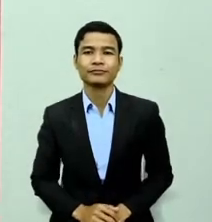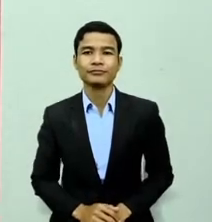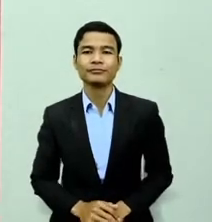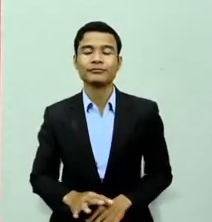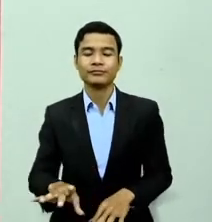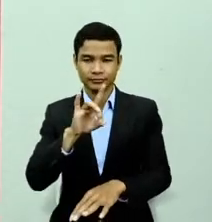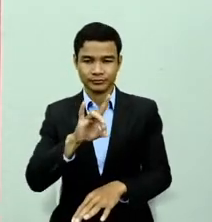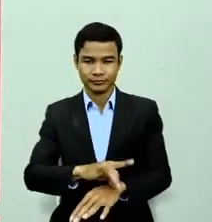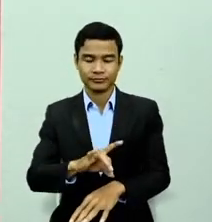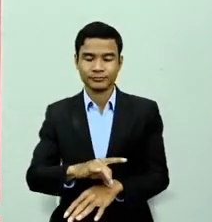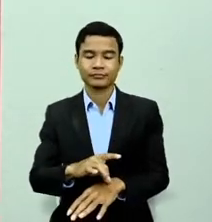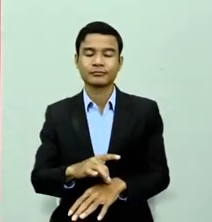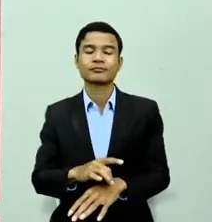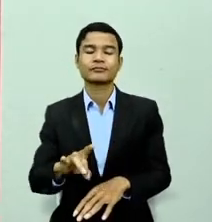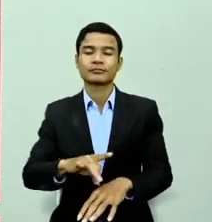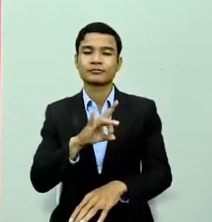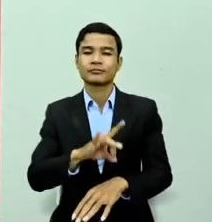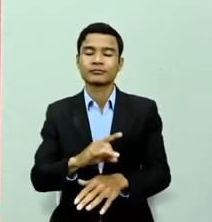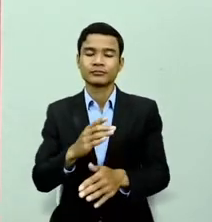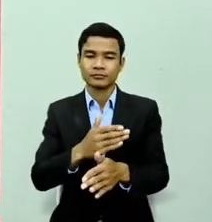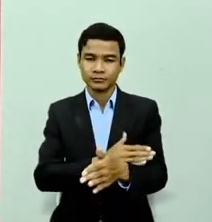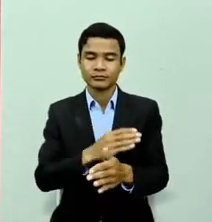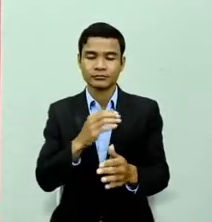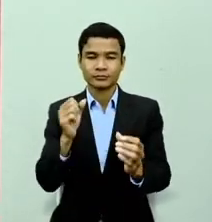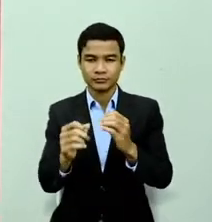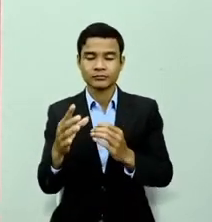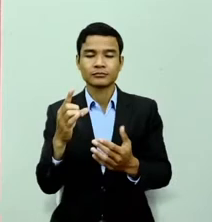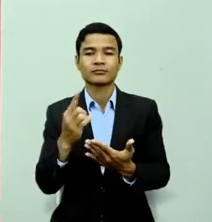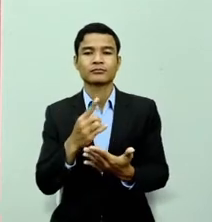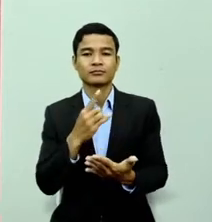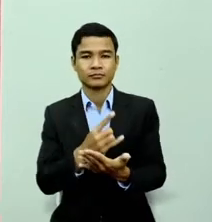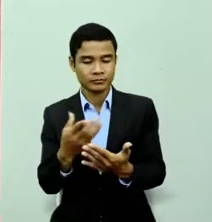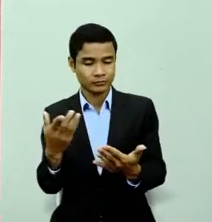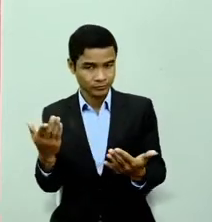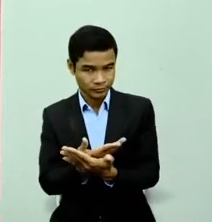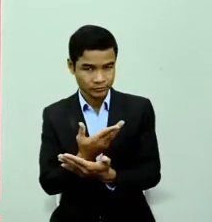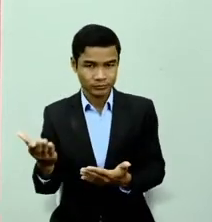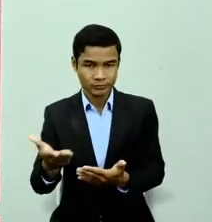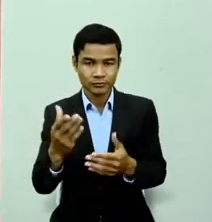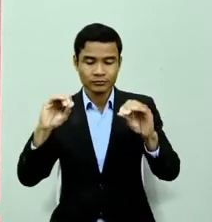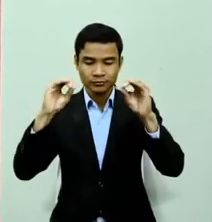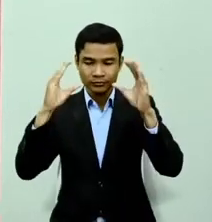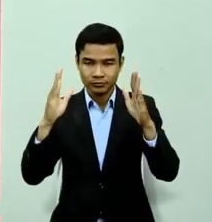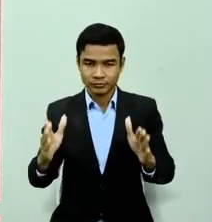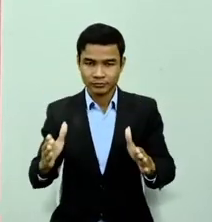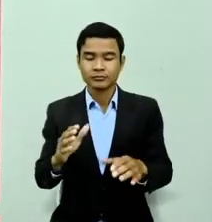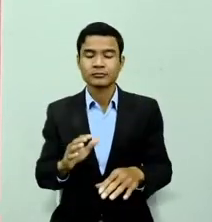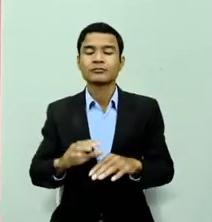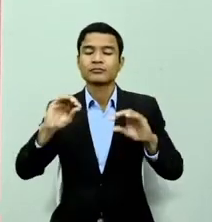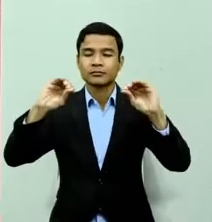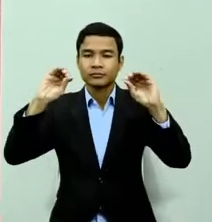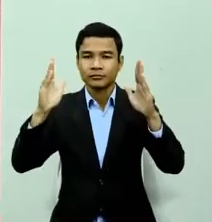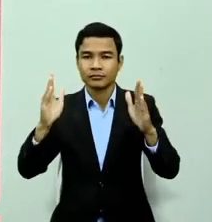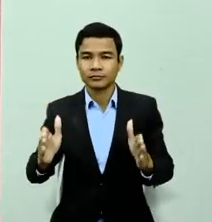nè phong đá muốn nè chập đam mê riêng tham ấy con tiêm cha nè cướp nè miên